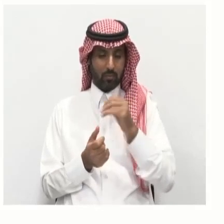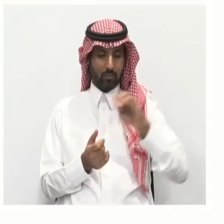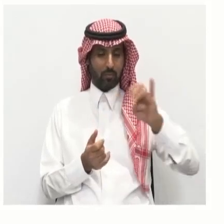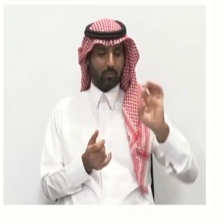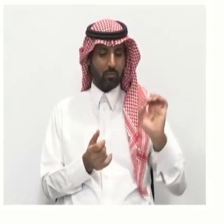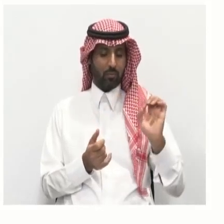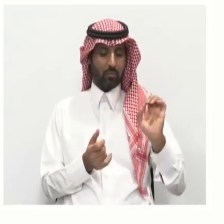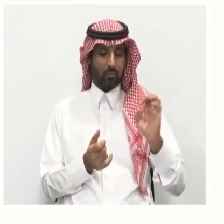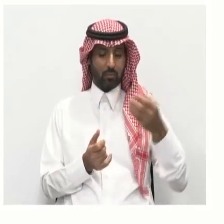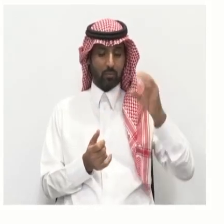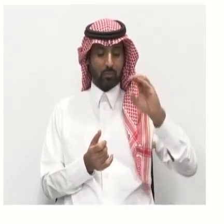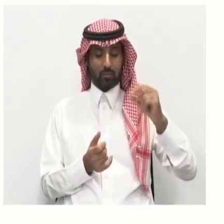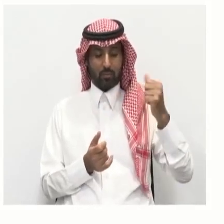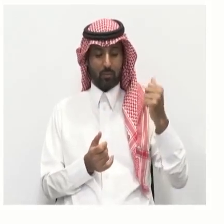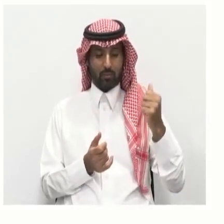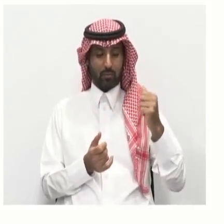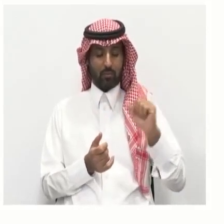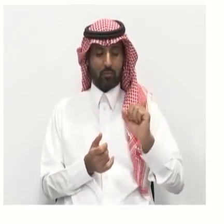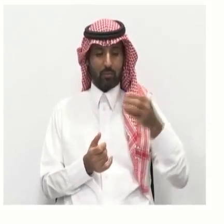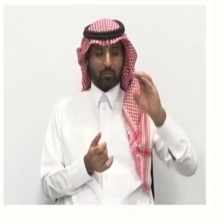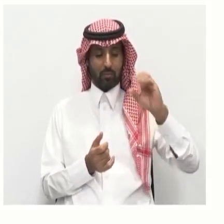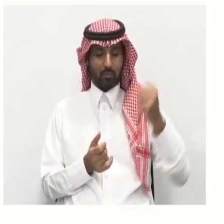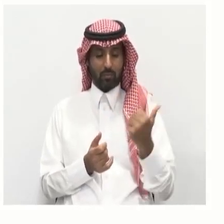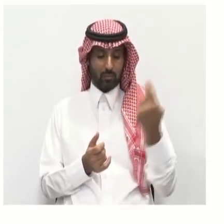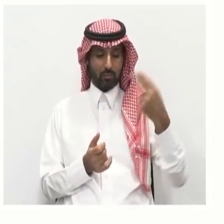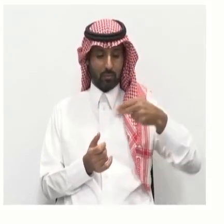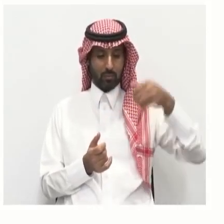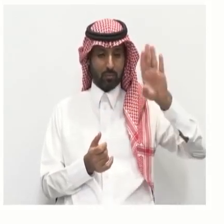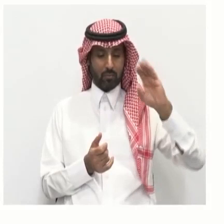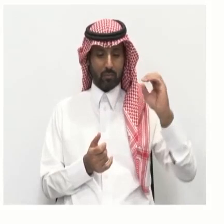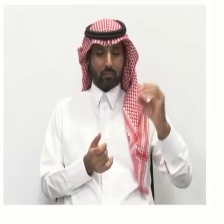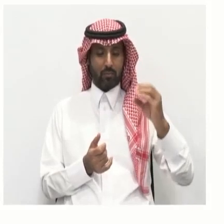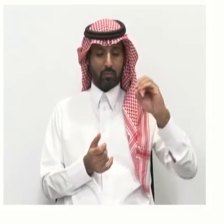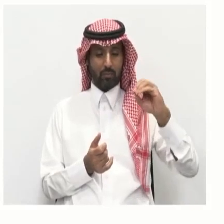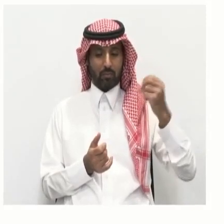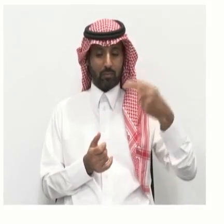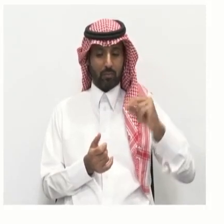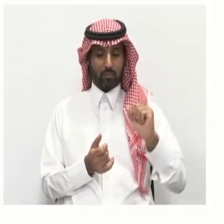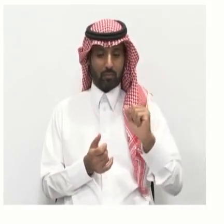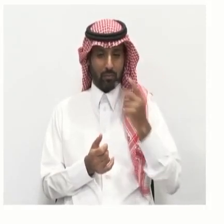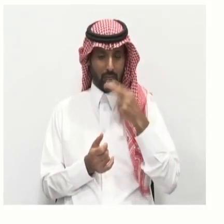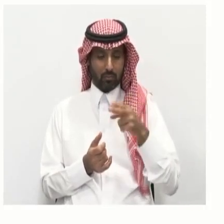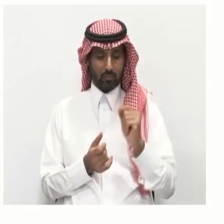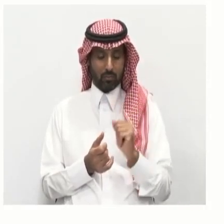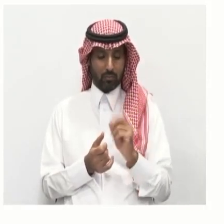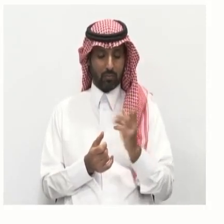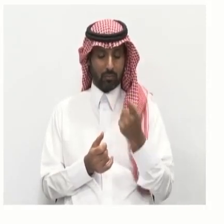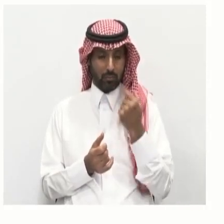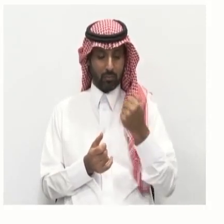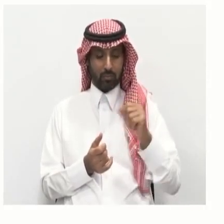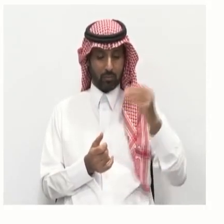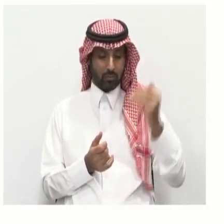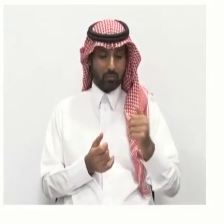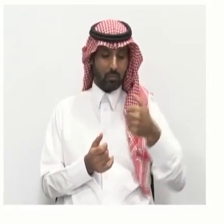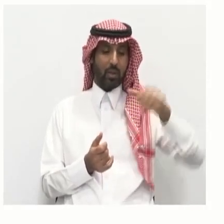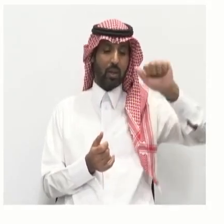رمزه سي 6 او عفوا صيغه السي 6 اتشش 5 سي او ا اش لاحظ انه هنا معطيك على